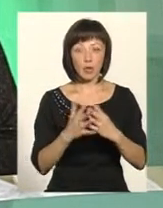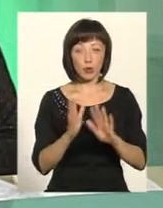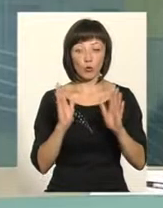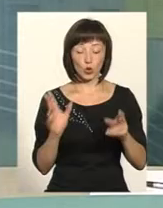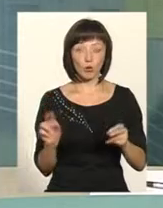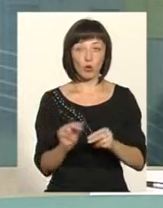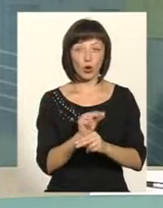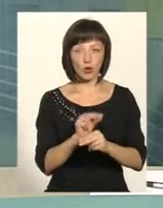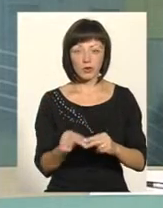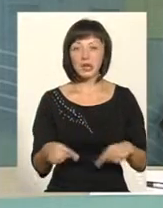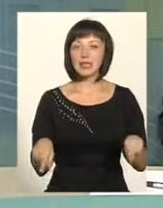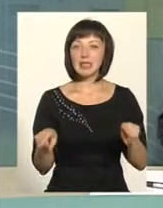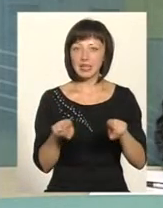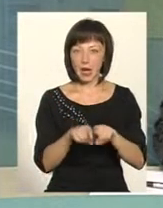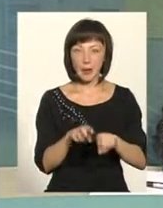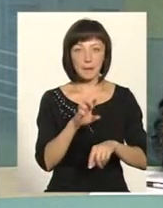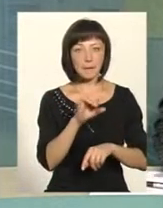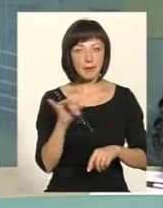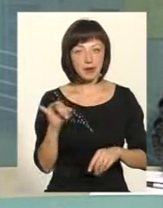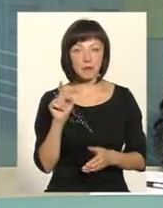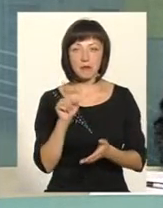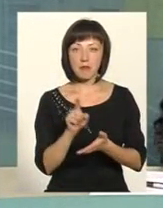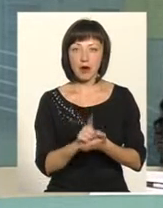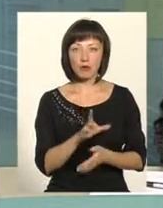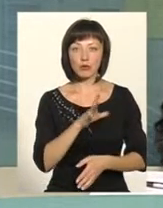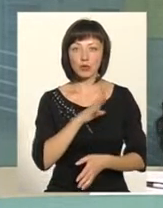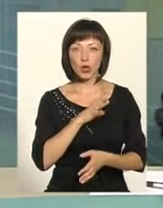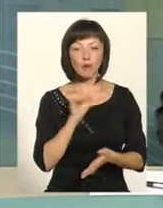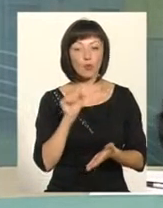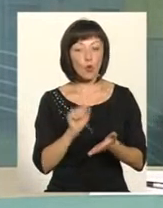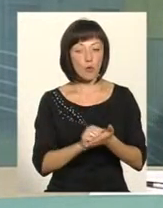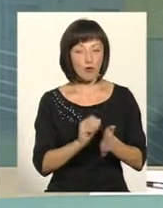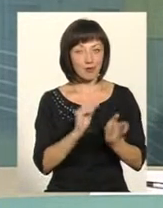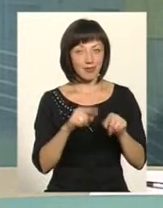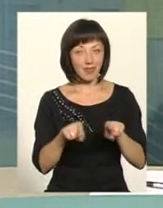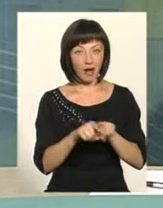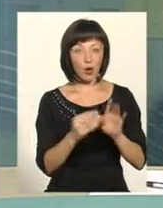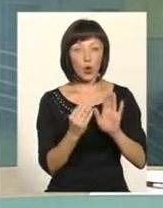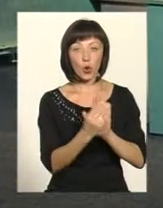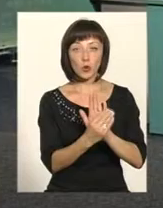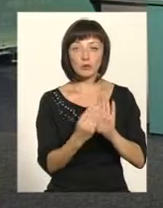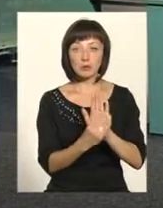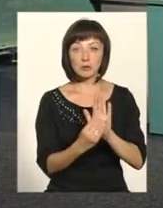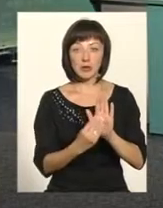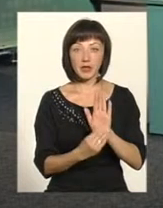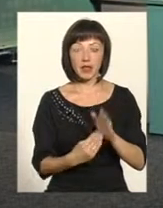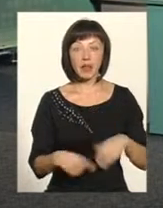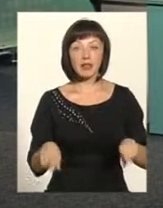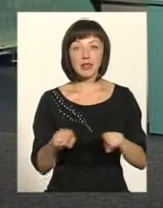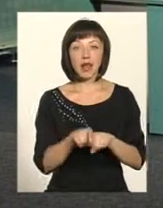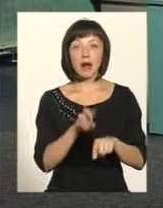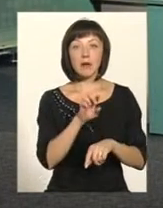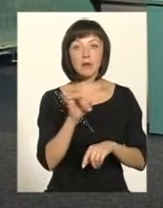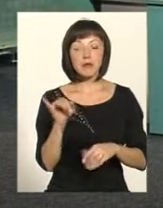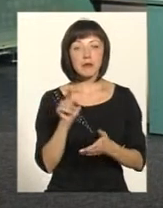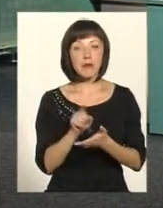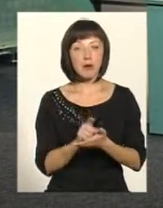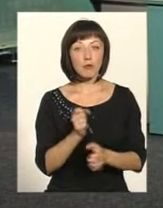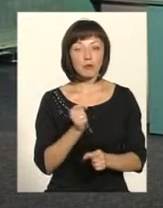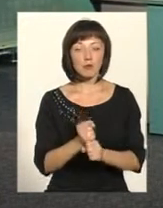Так мало бути на папері, на сьогоднішній час. Так розписано. Так мало би працювати нині на селі. А